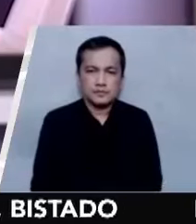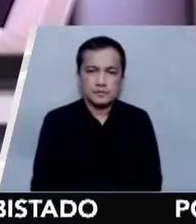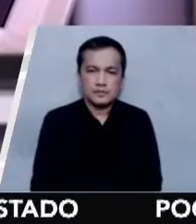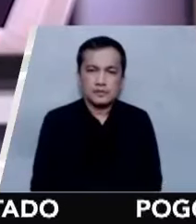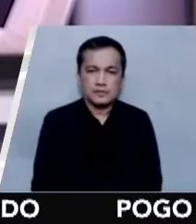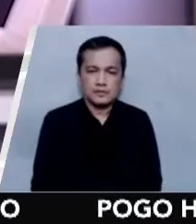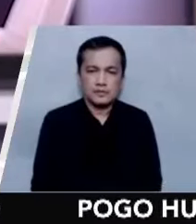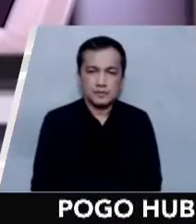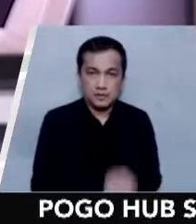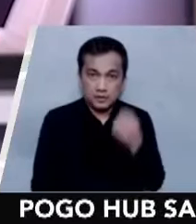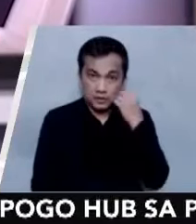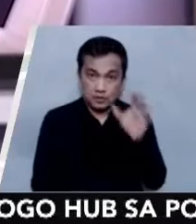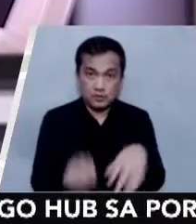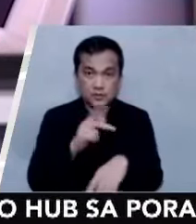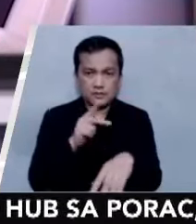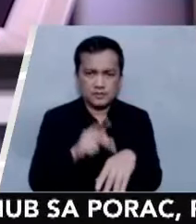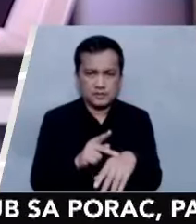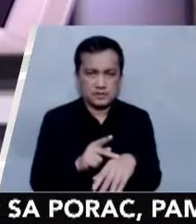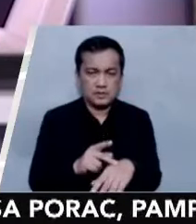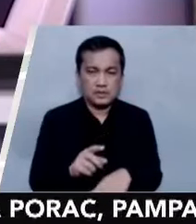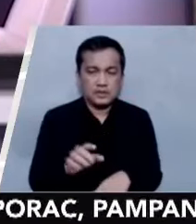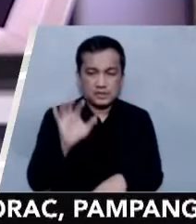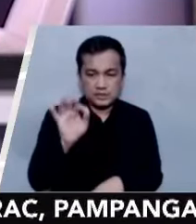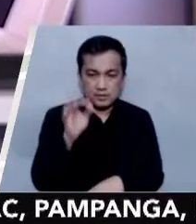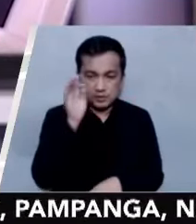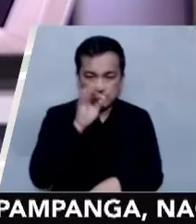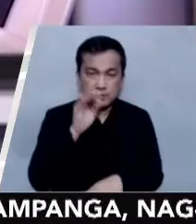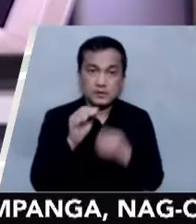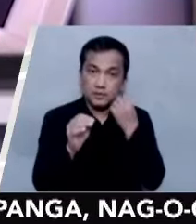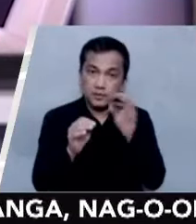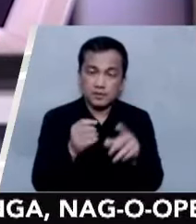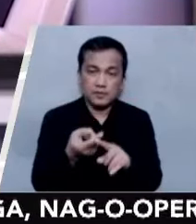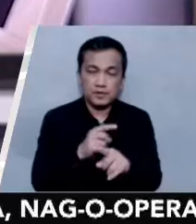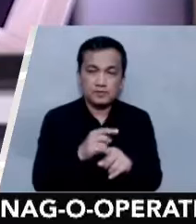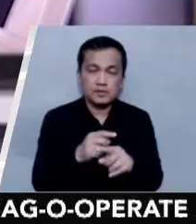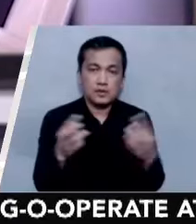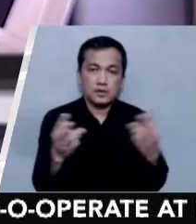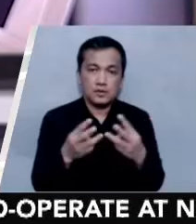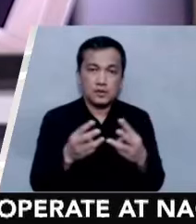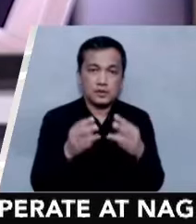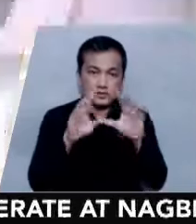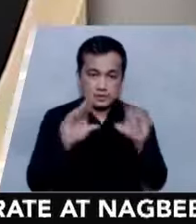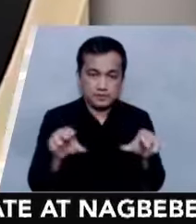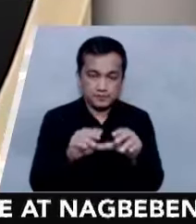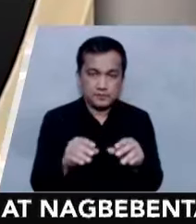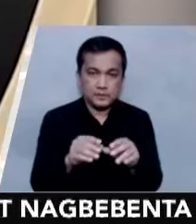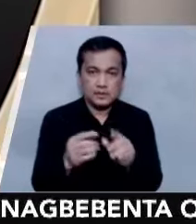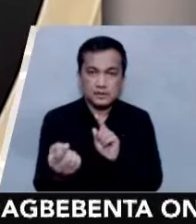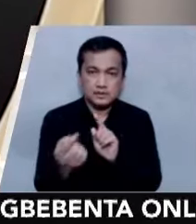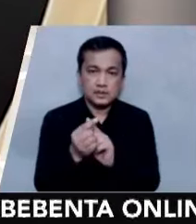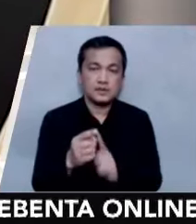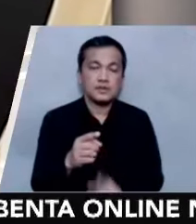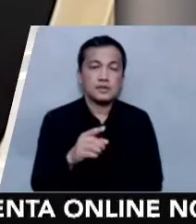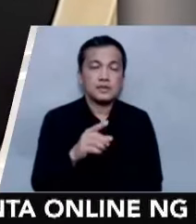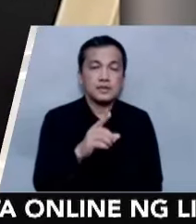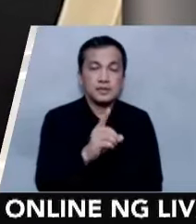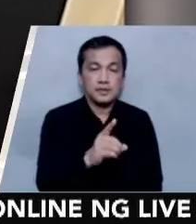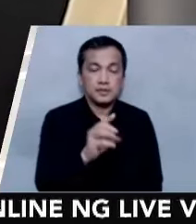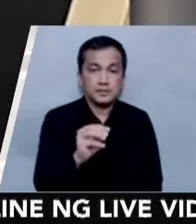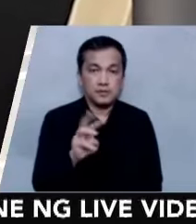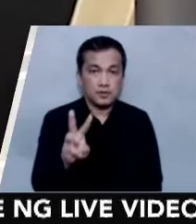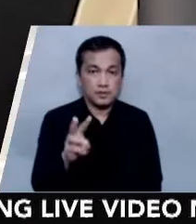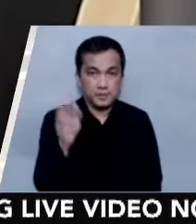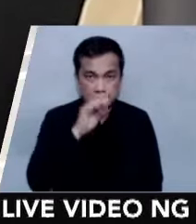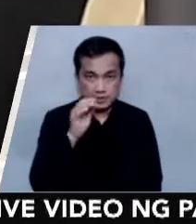Nakauwi na sa bansa ang siyam pang Pilipinong nagpa-repatriate mula sa gulo sa Lebanon. Sinalubaw ng Department of Migrant Workers sa mga Pinoy na